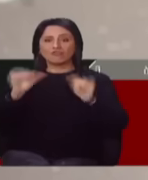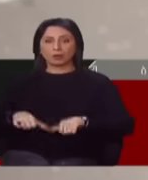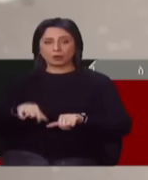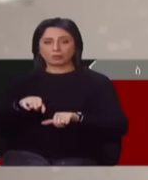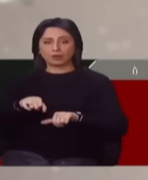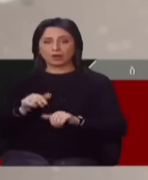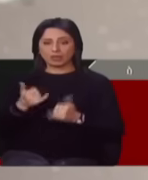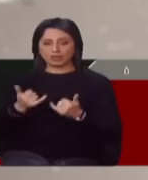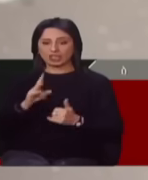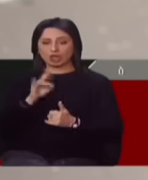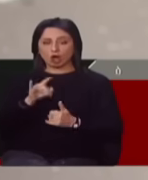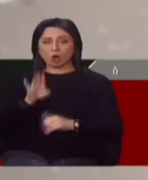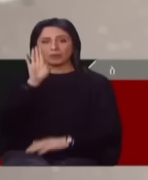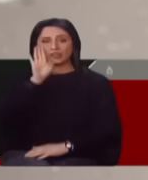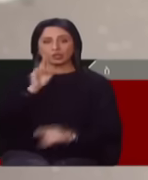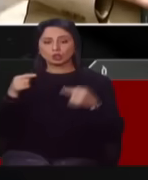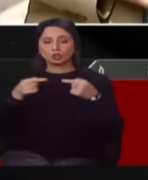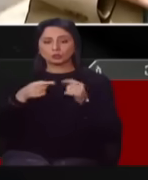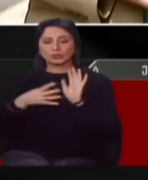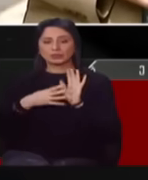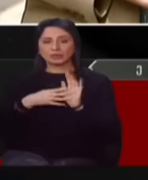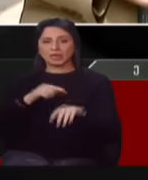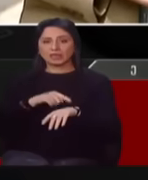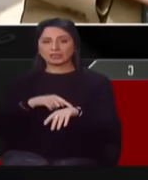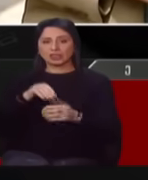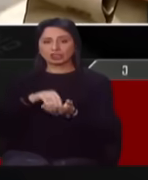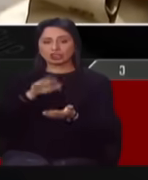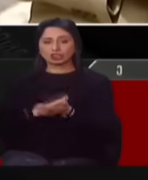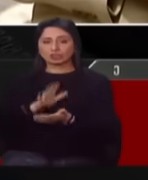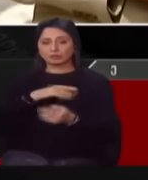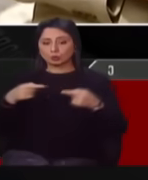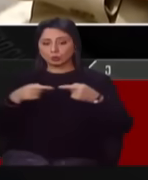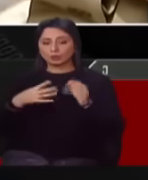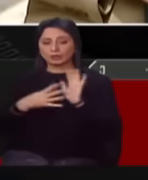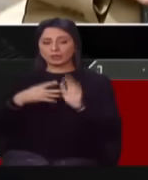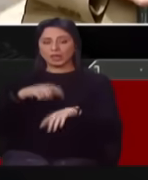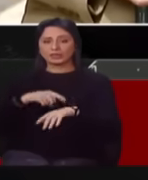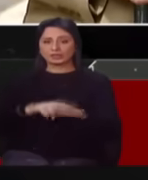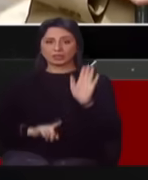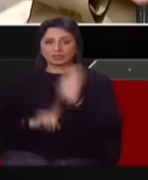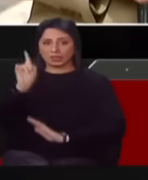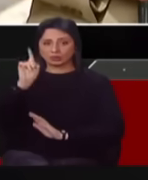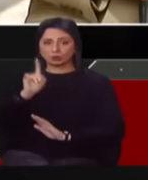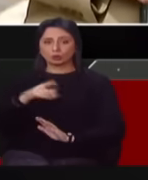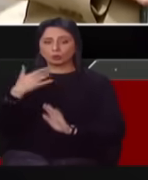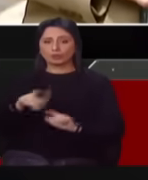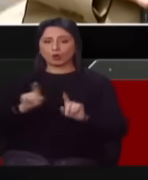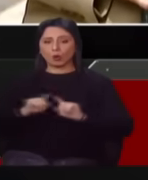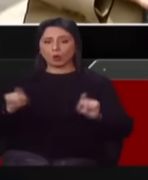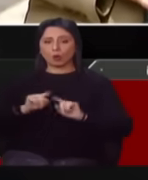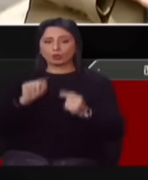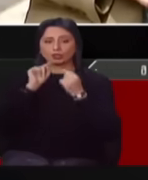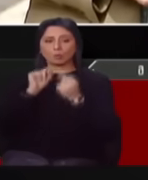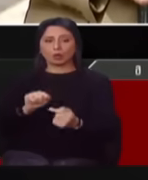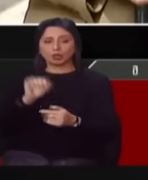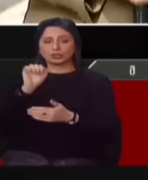საკითხი. დღეს კომიტეტი დილით ზუსტად 9 საათზე იყო ჩანიშნული და ზუსტად 9 საათზევე დაიწყო, რაც უკვე ოპოზიციის